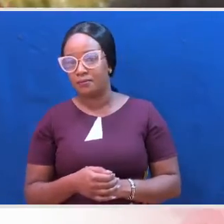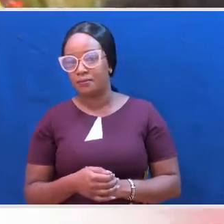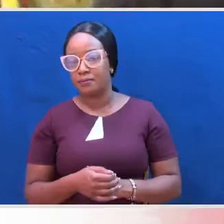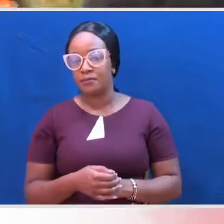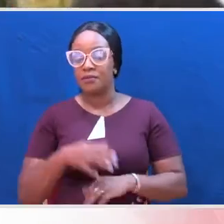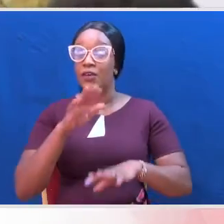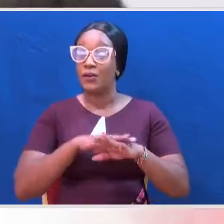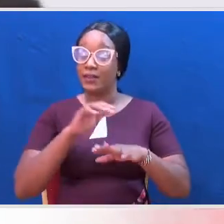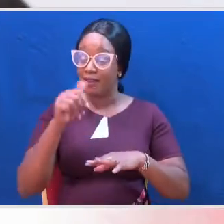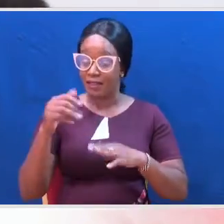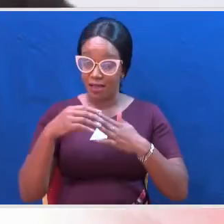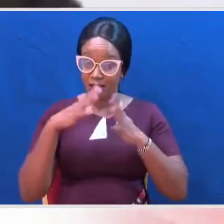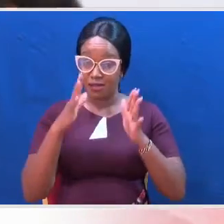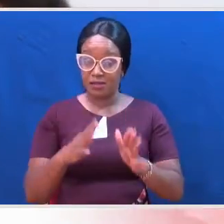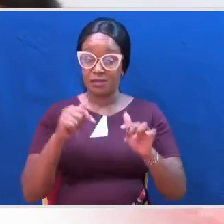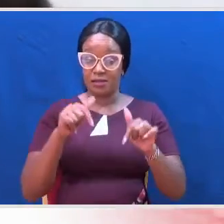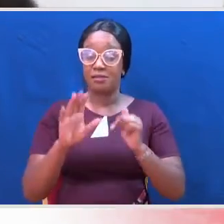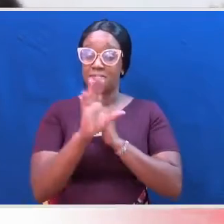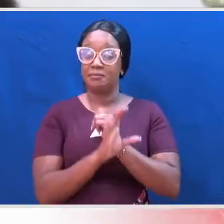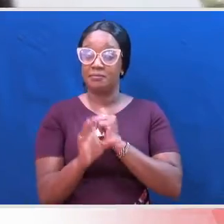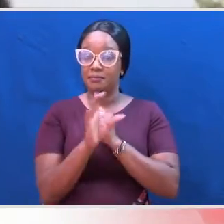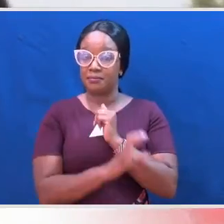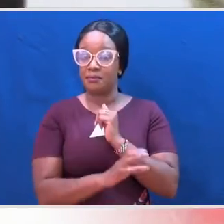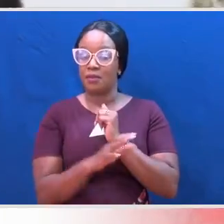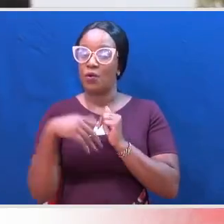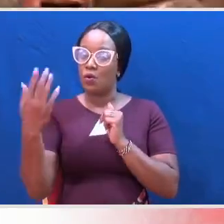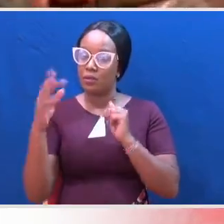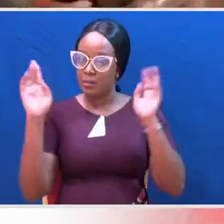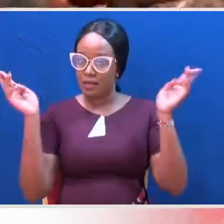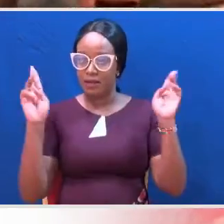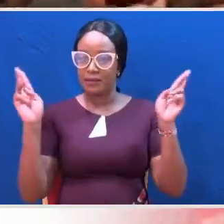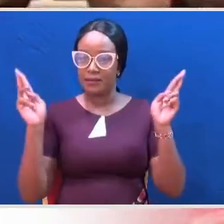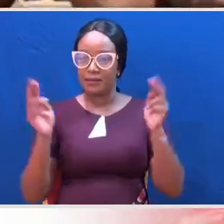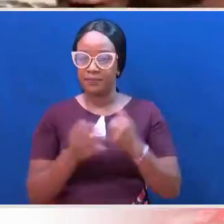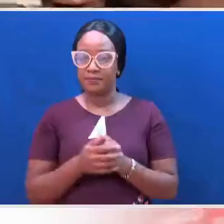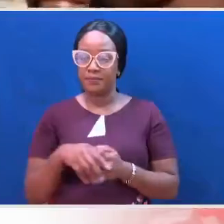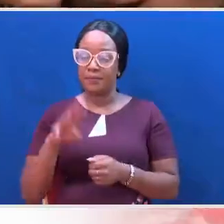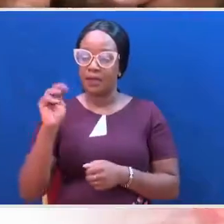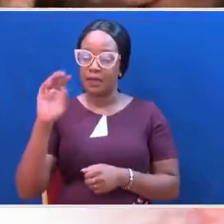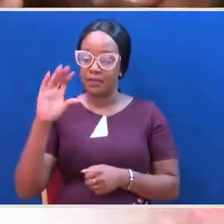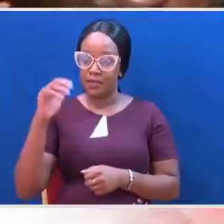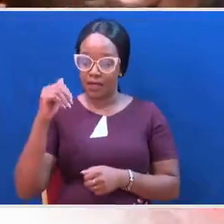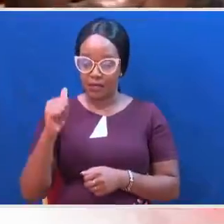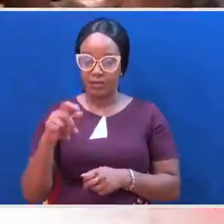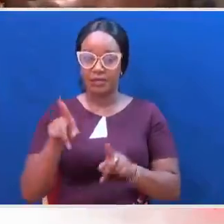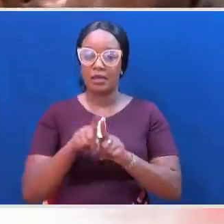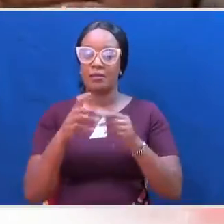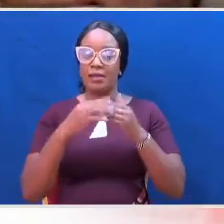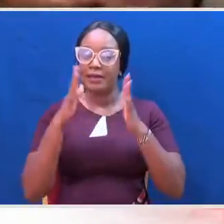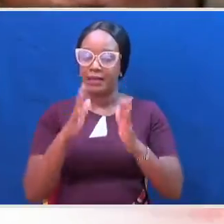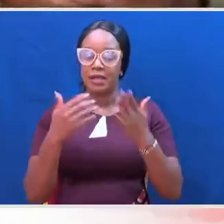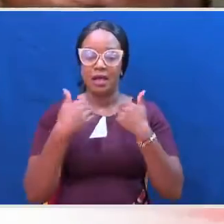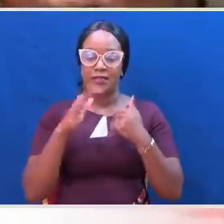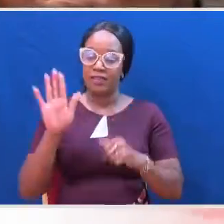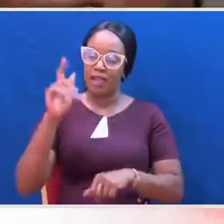Kenya hii. Hiyo ni kuambia nini? Mukae Tonjo. As MCS, lakini wananchi bado wako na time yao ya